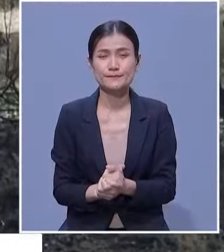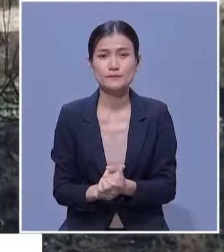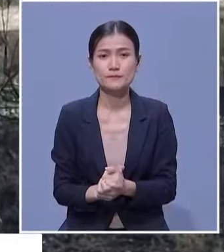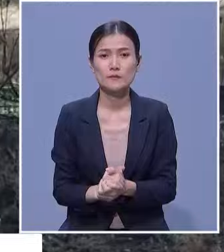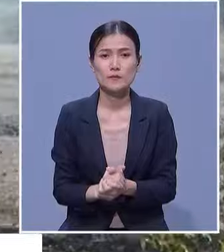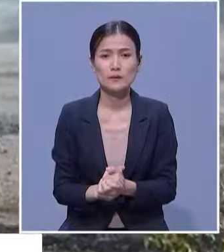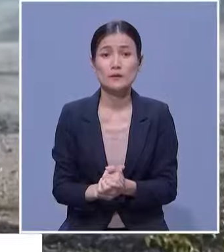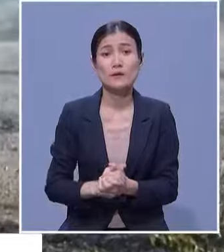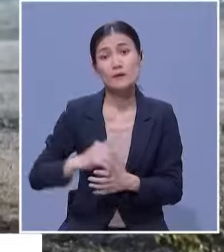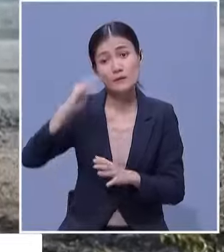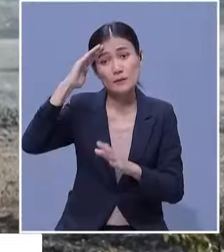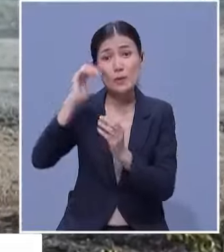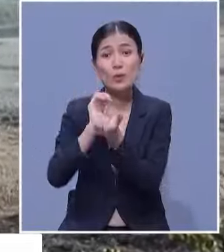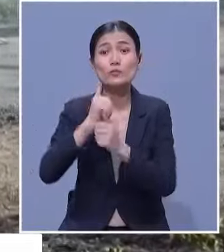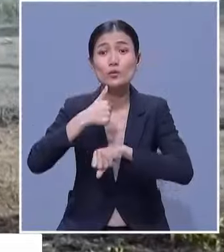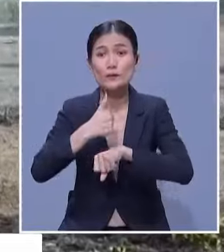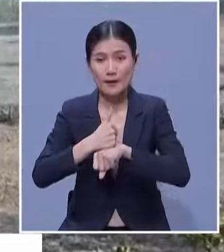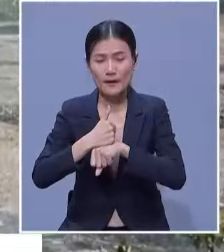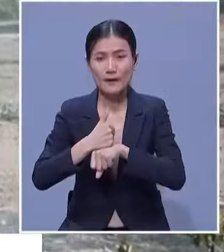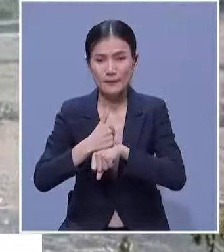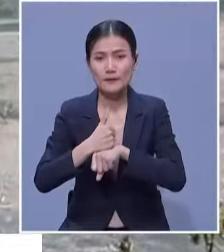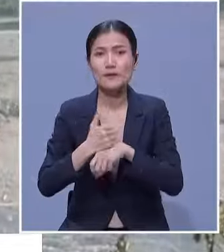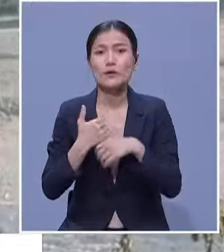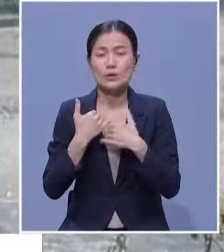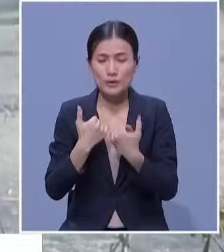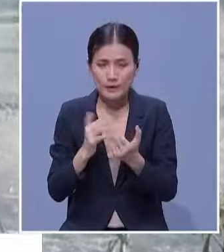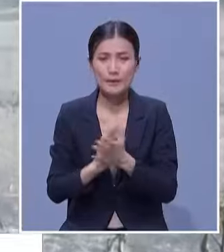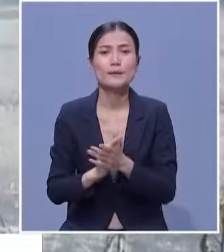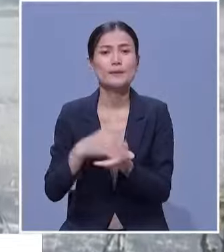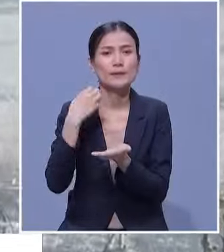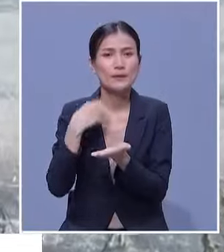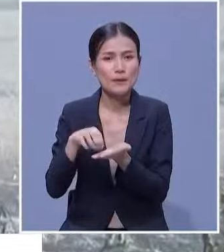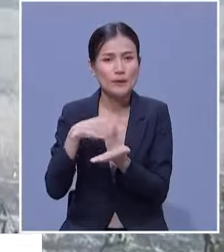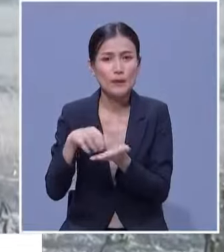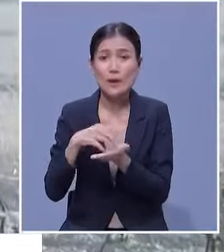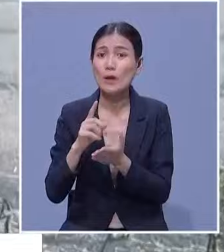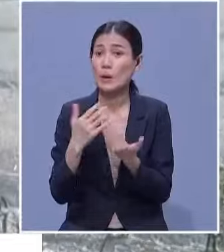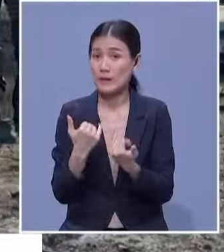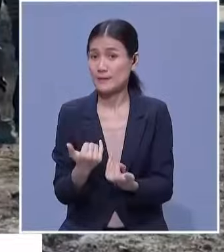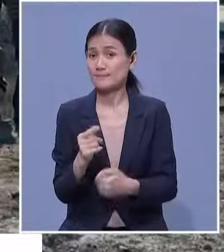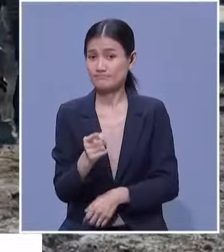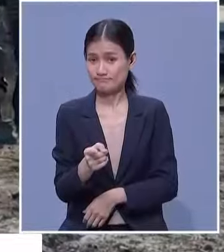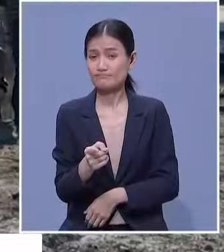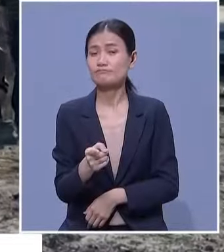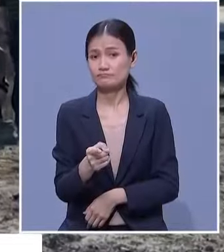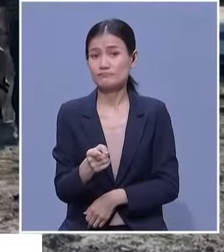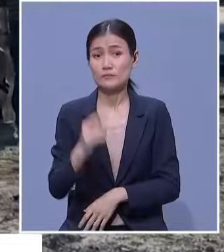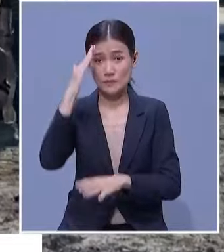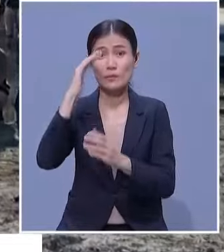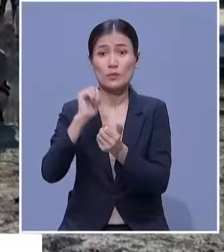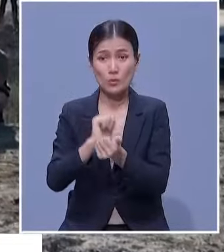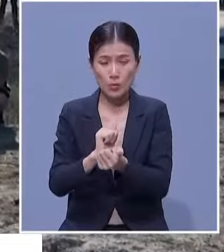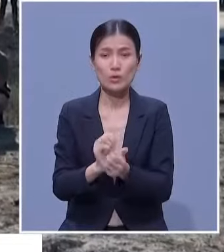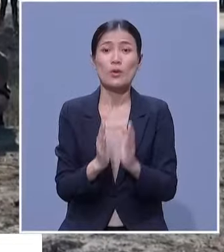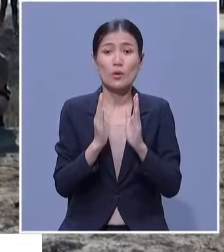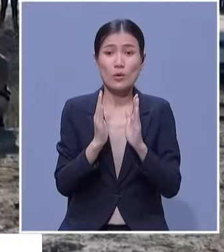หัวหน้าตำรวจท้องถิ่นได้เปิดเผยนะคะกับสำนักข่าวรอยเตอร์บอกว่าจากเหตุการณ์โจมตีนี้พบว่าตำรวจและเจ้